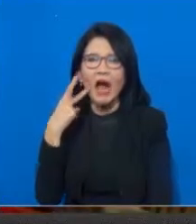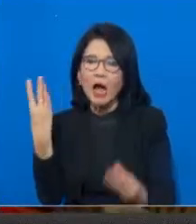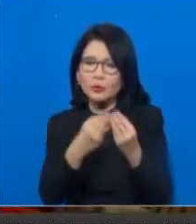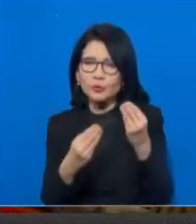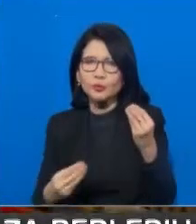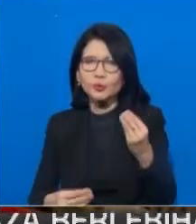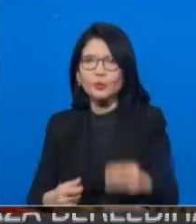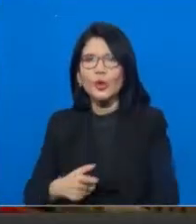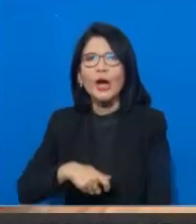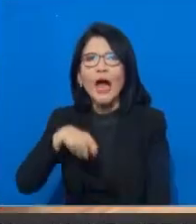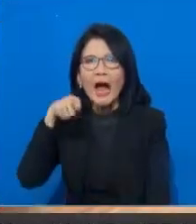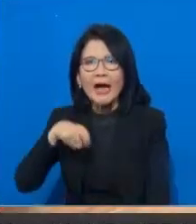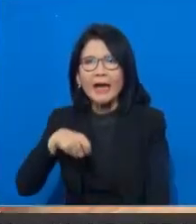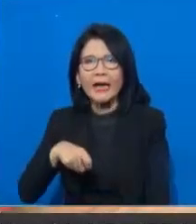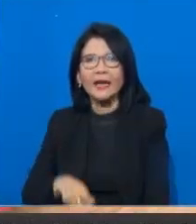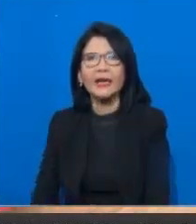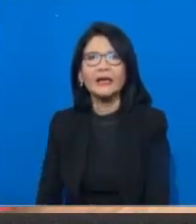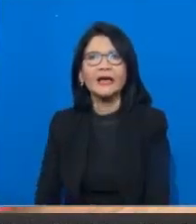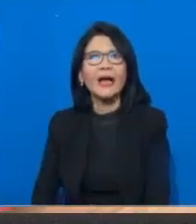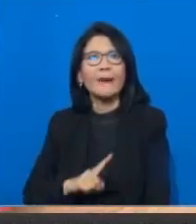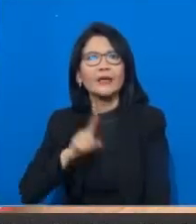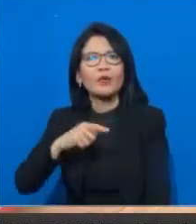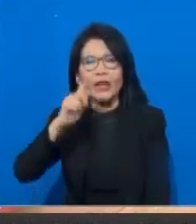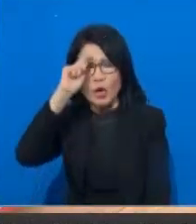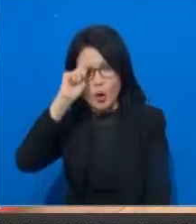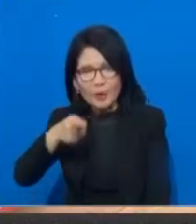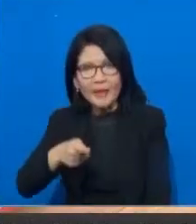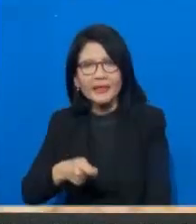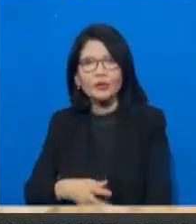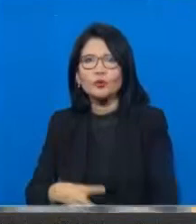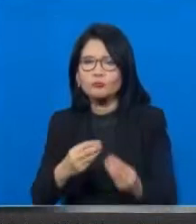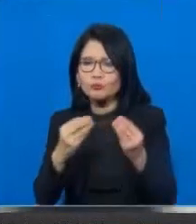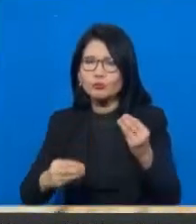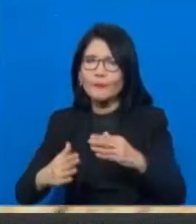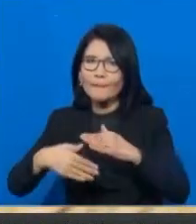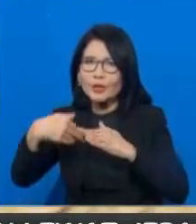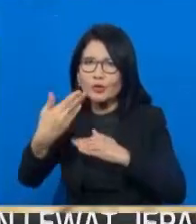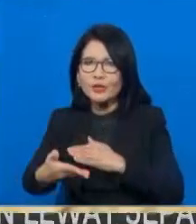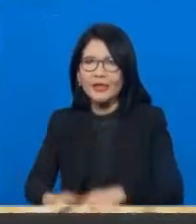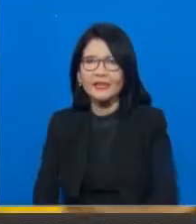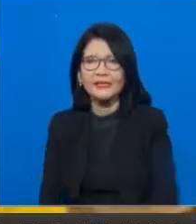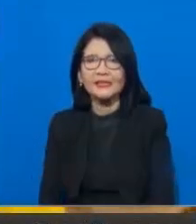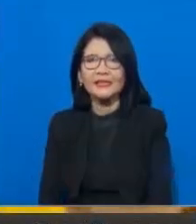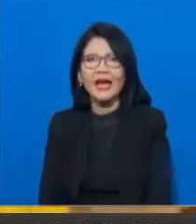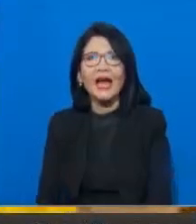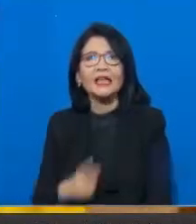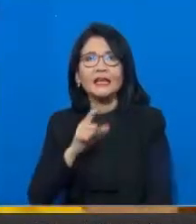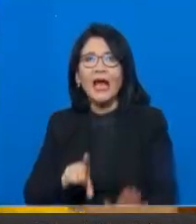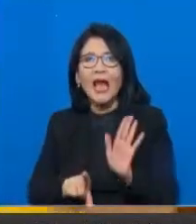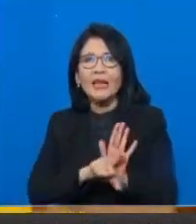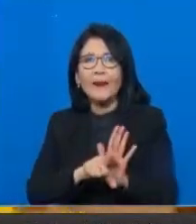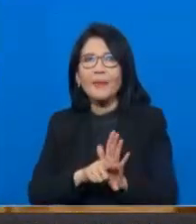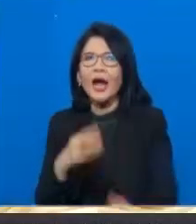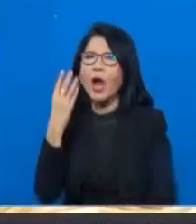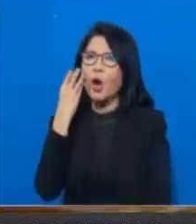kakeknya bukan dianggap sebagai pilihan, namun sebuah kehormatan. Misoa yang menjadi simbol panjangnya usia ini terus